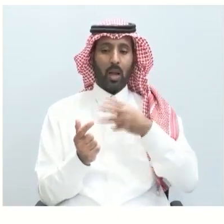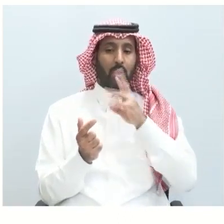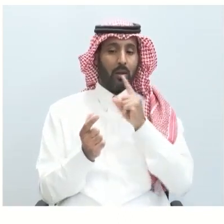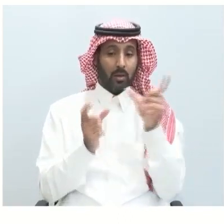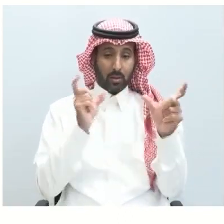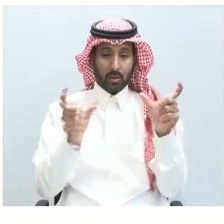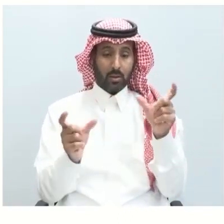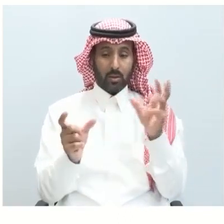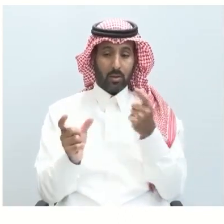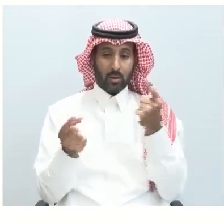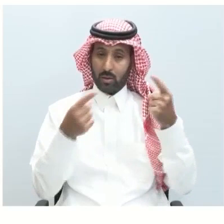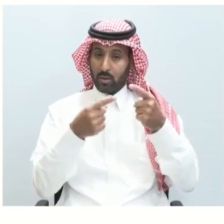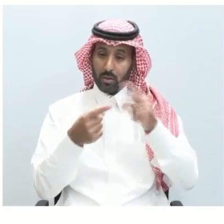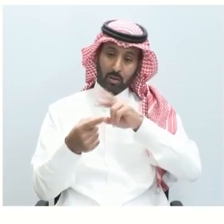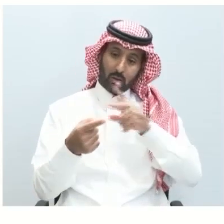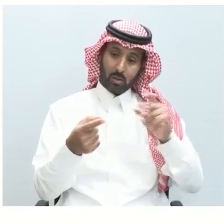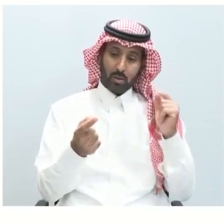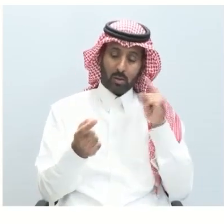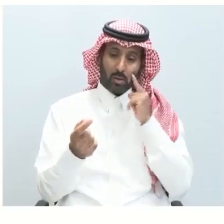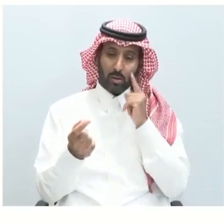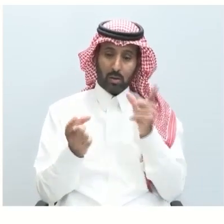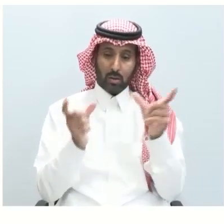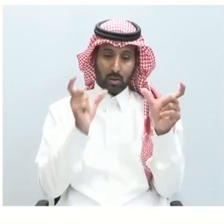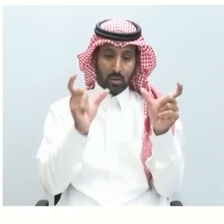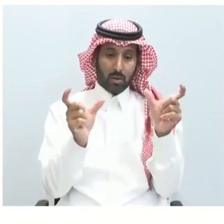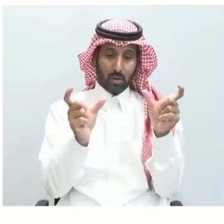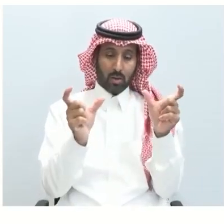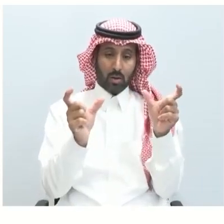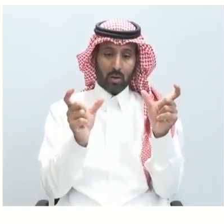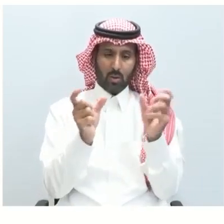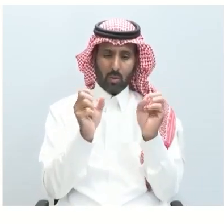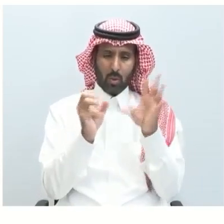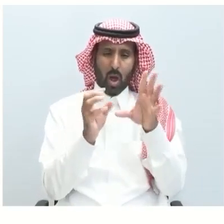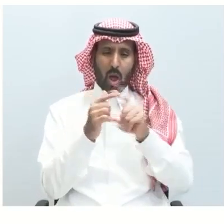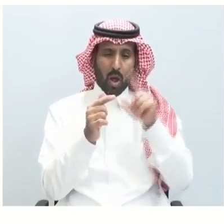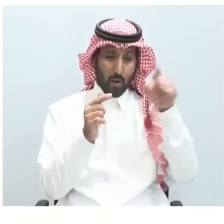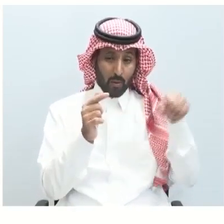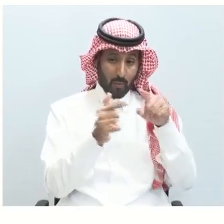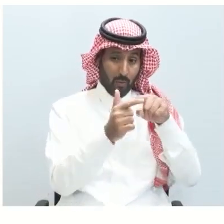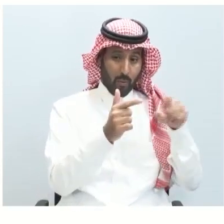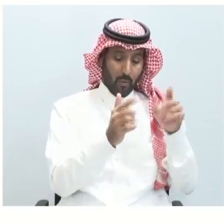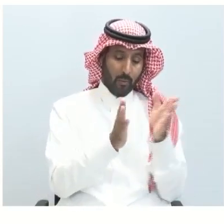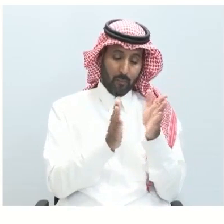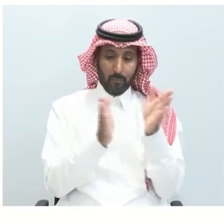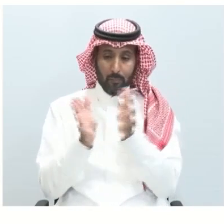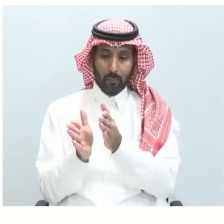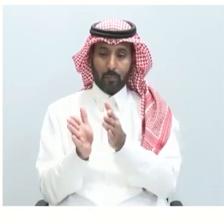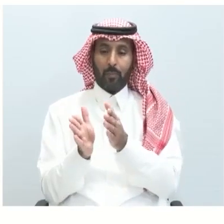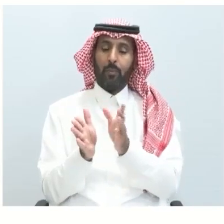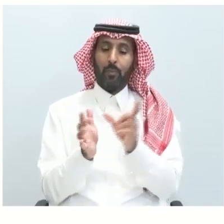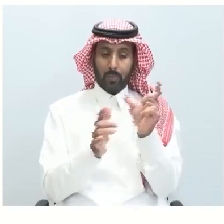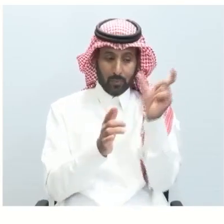في النظائر ركز على عدادات الاشعاع احدهما بالجهه اليمين